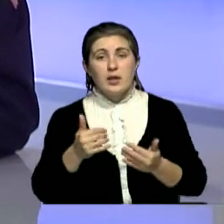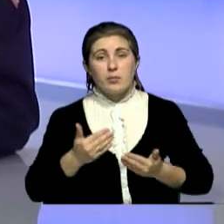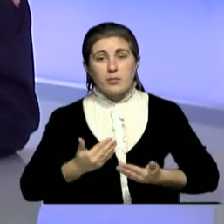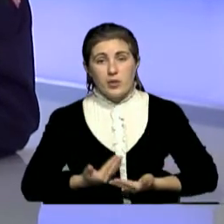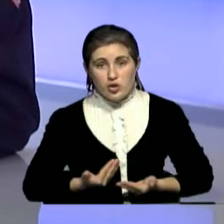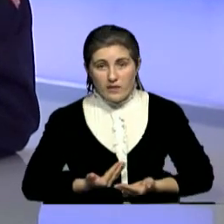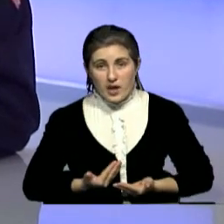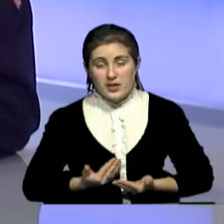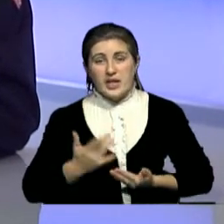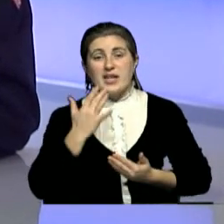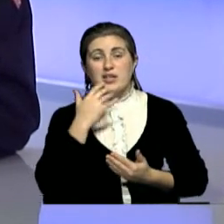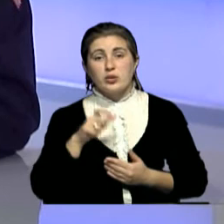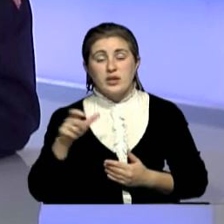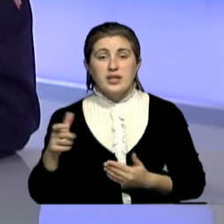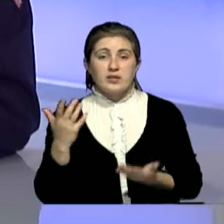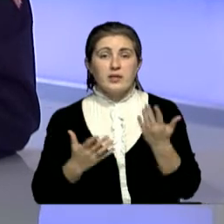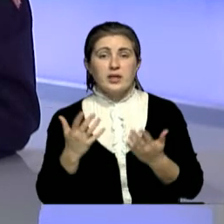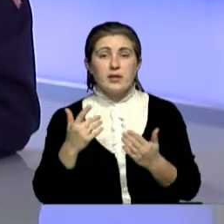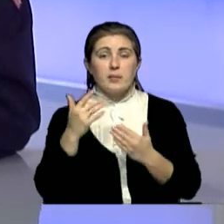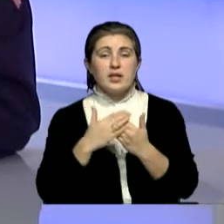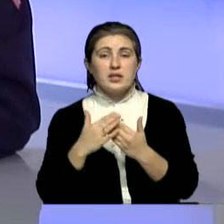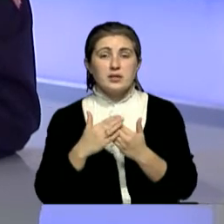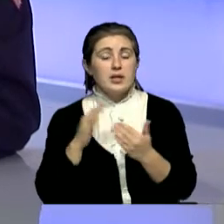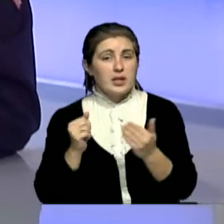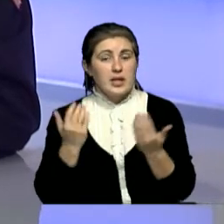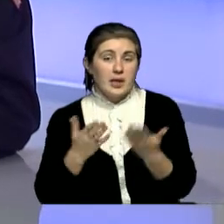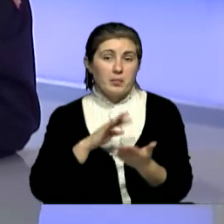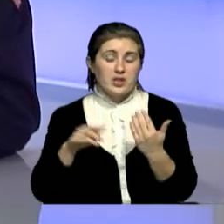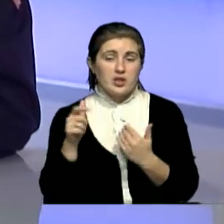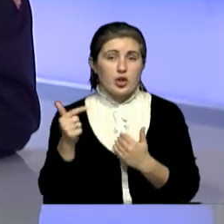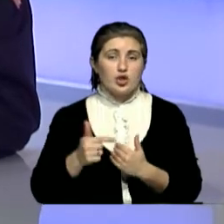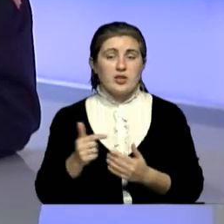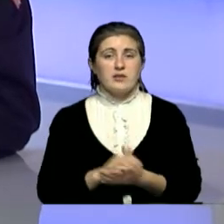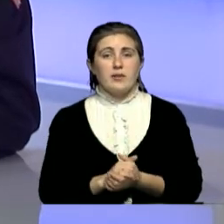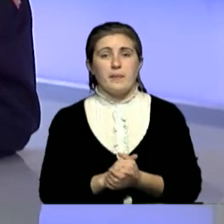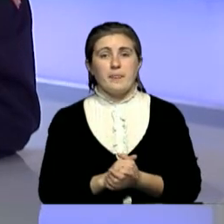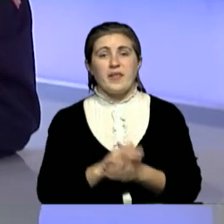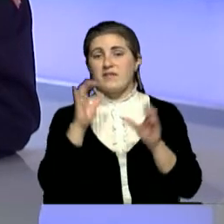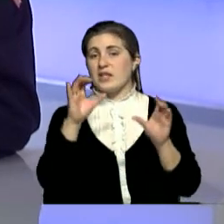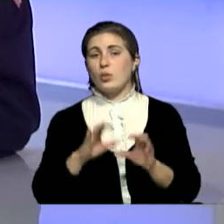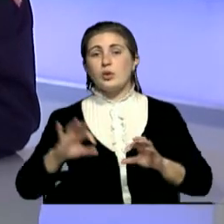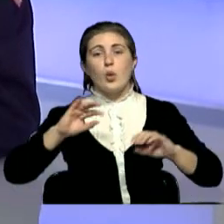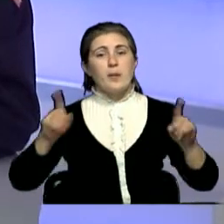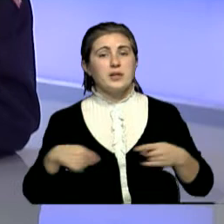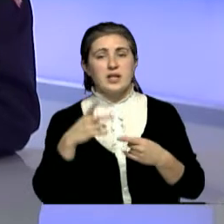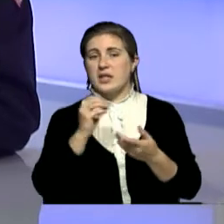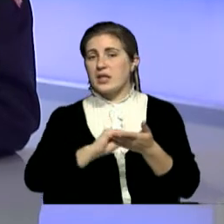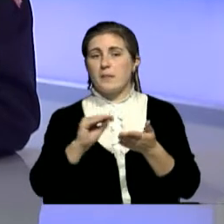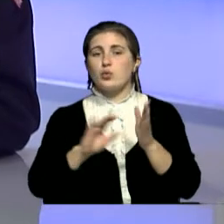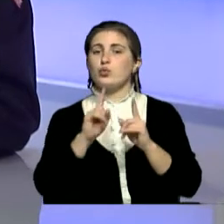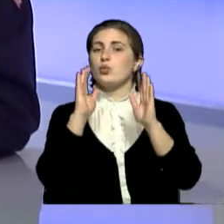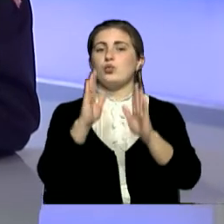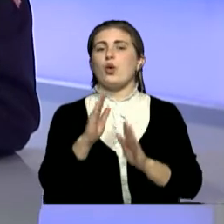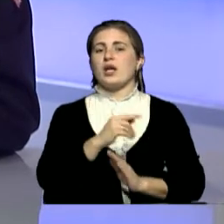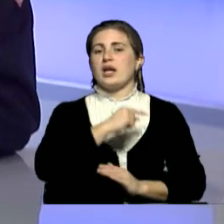для иностранцев или лиц без гражданства. То есть в законе о реабилитации не сказано, что только